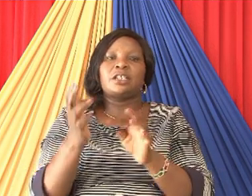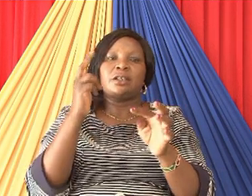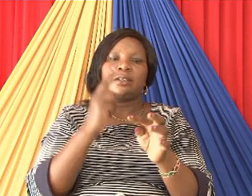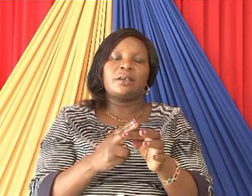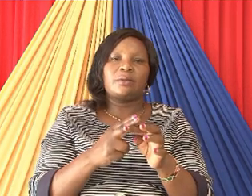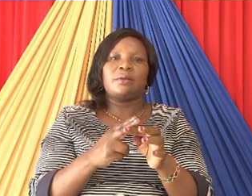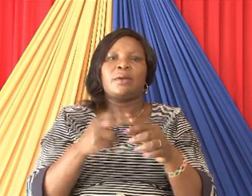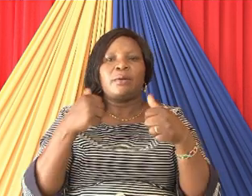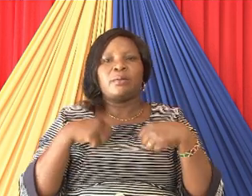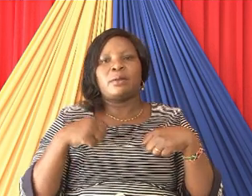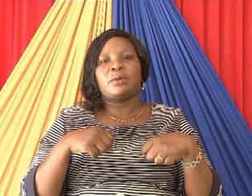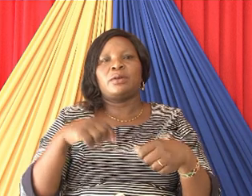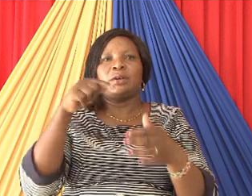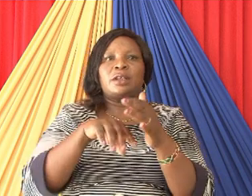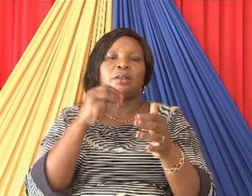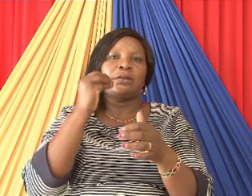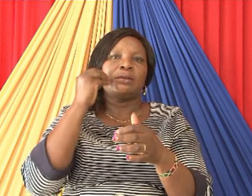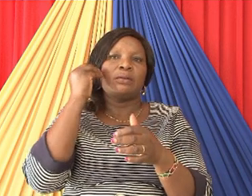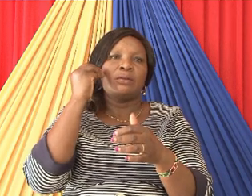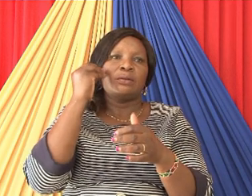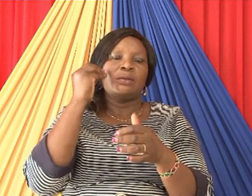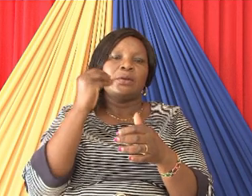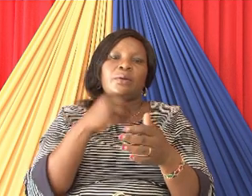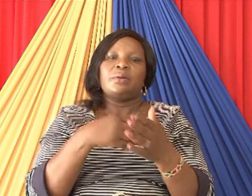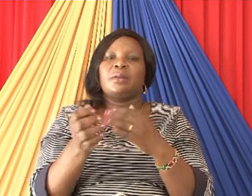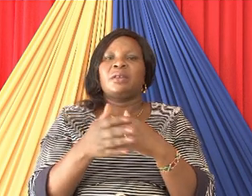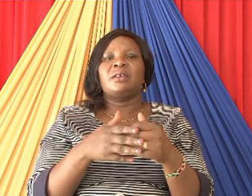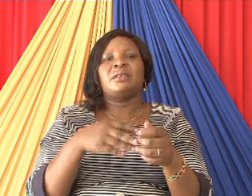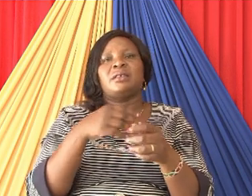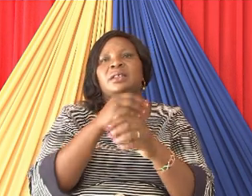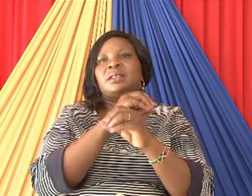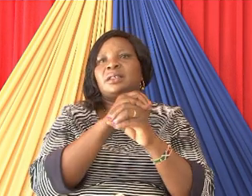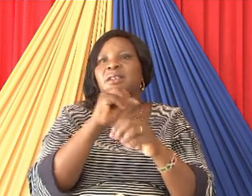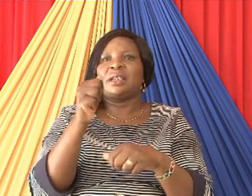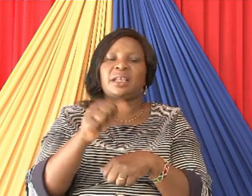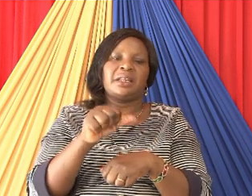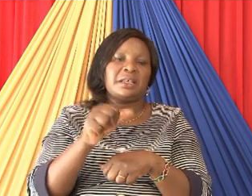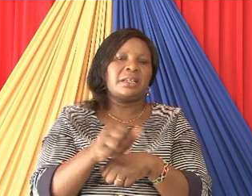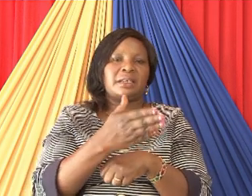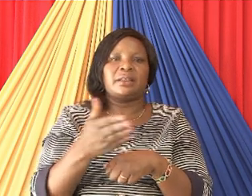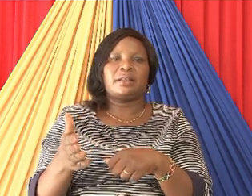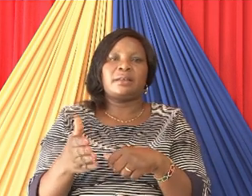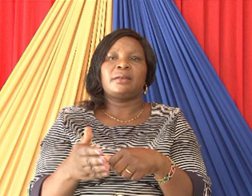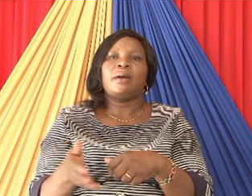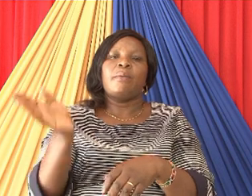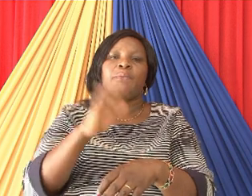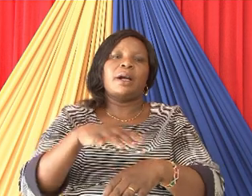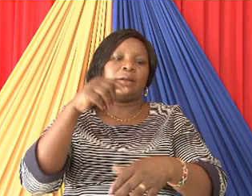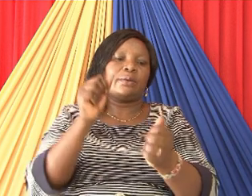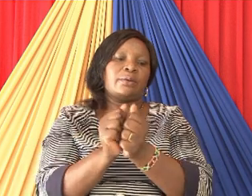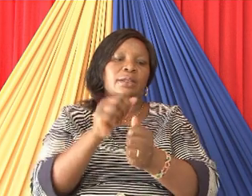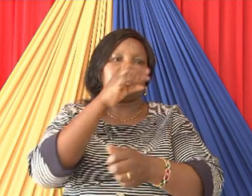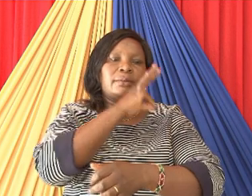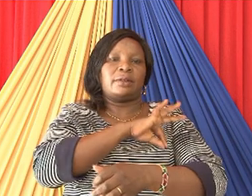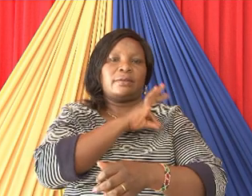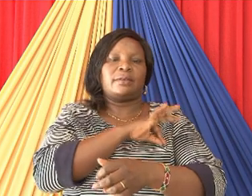Watu wanapotoka manyumbani, Bwana, bila chochote, watarudi wakiwa na mapato katika jina la Yesu. We want to